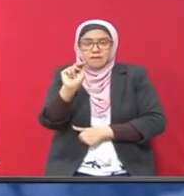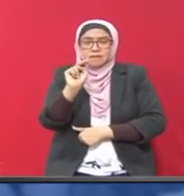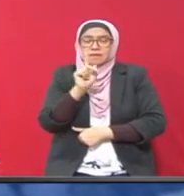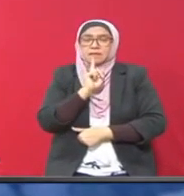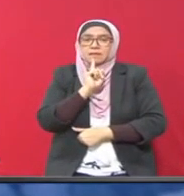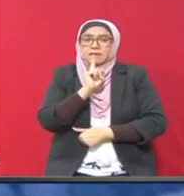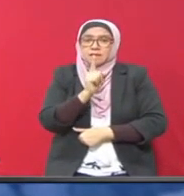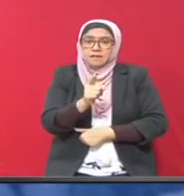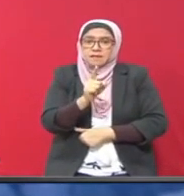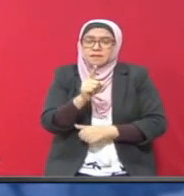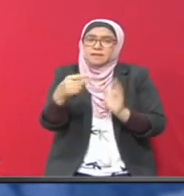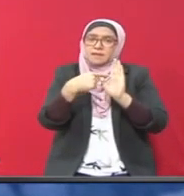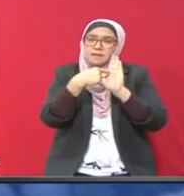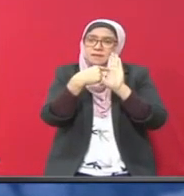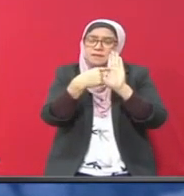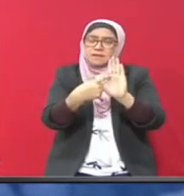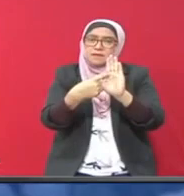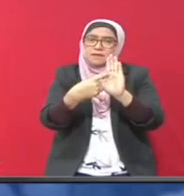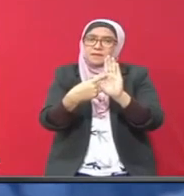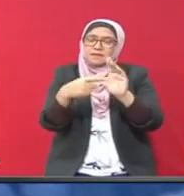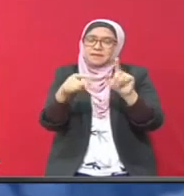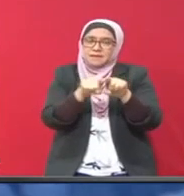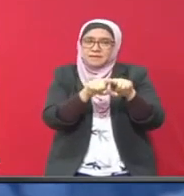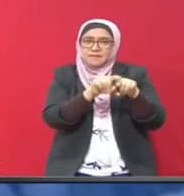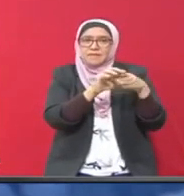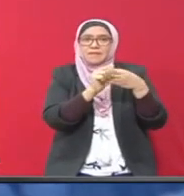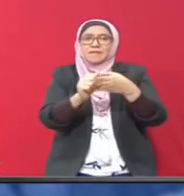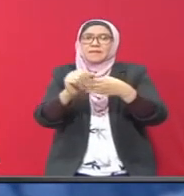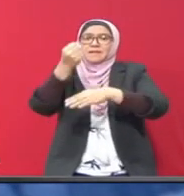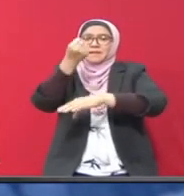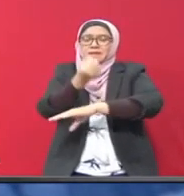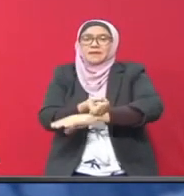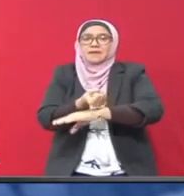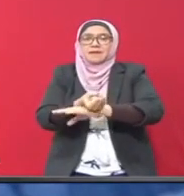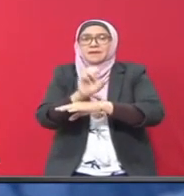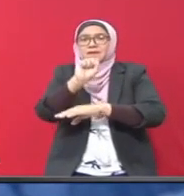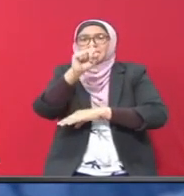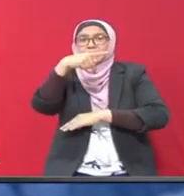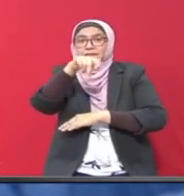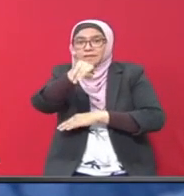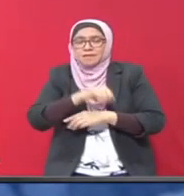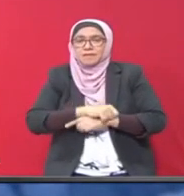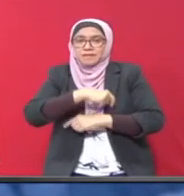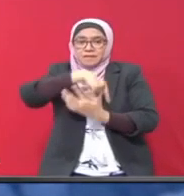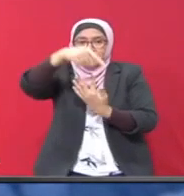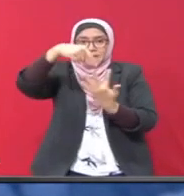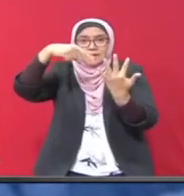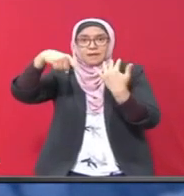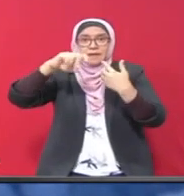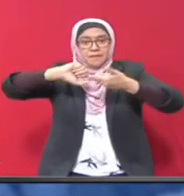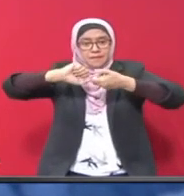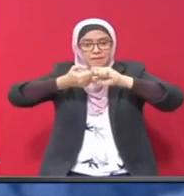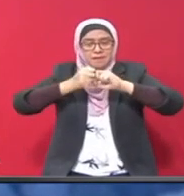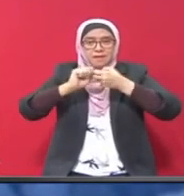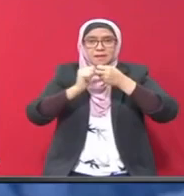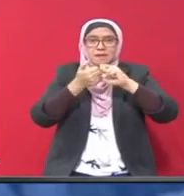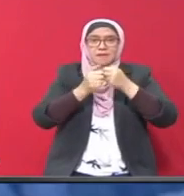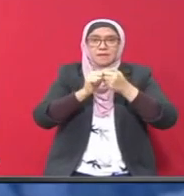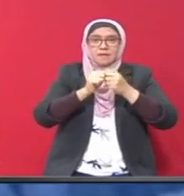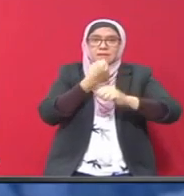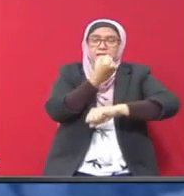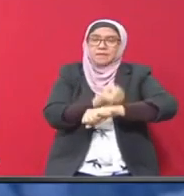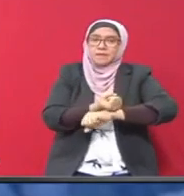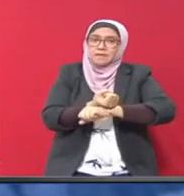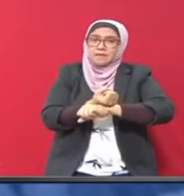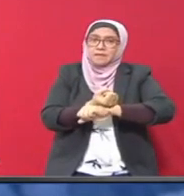melandaskan sebagaimana di Batu sapi antara masalah di Batu sapi ialah didapati bahwa pematuhan